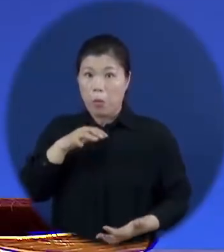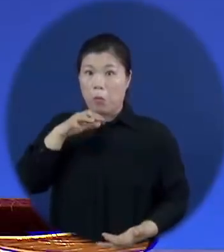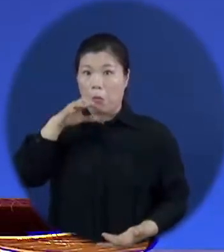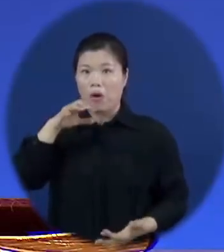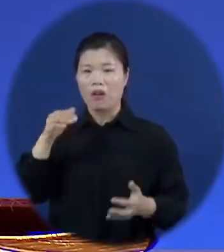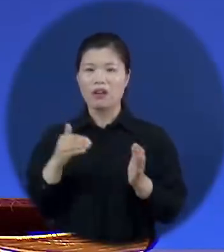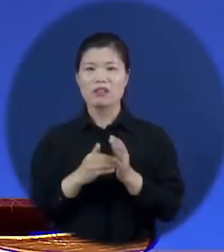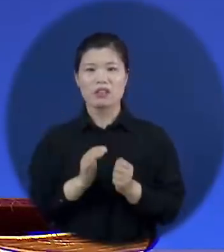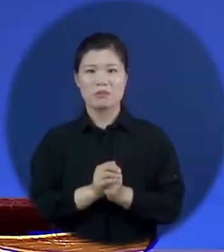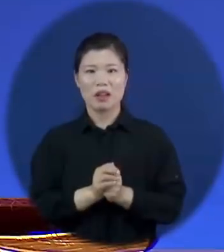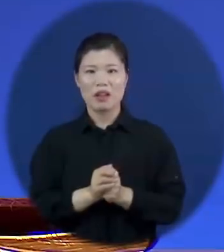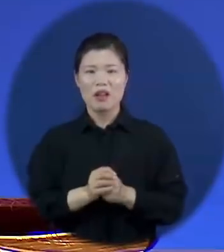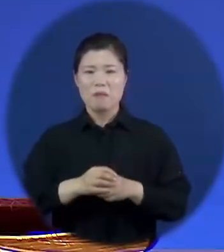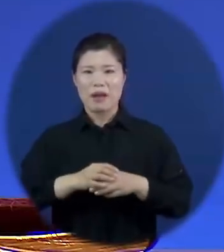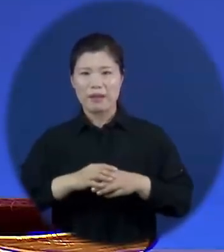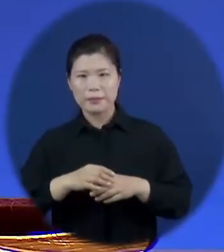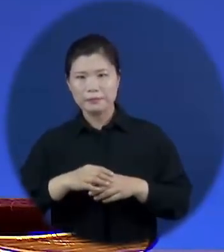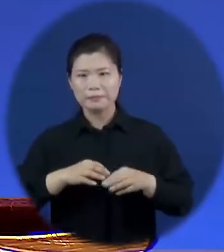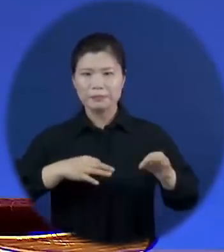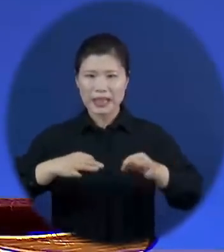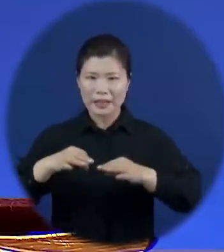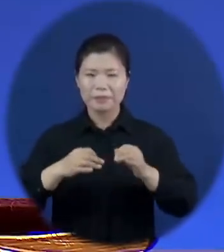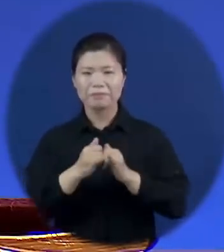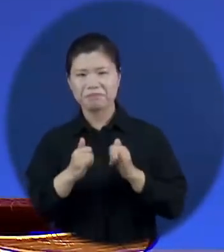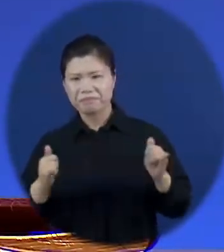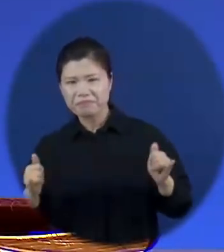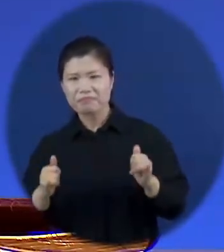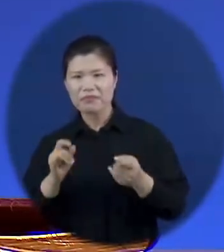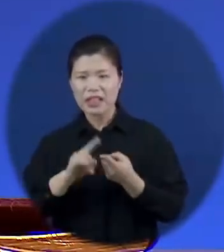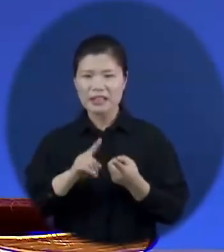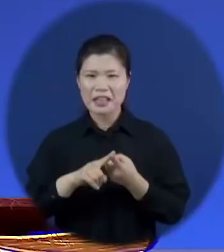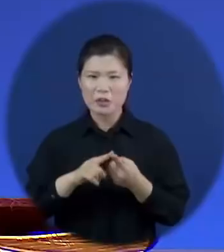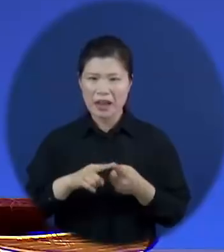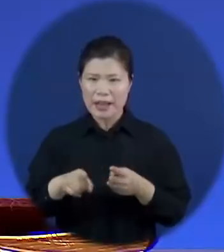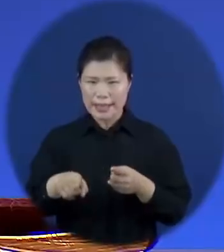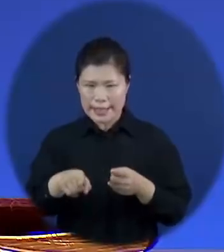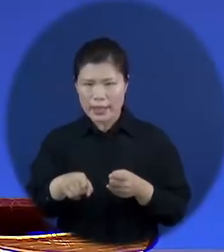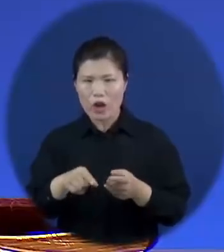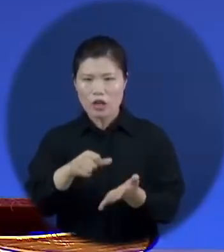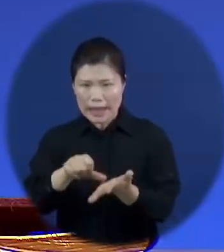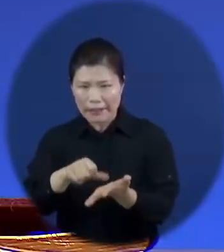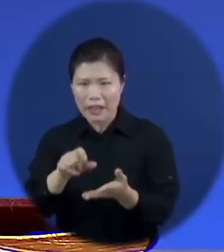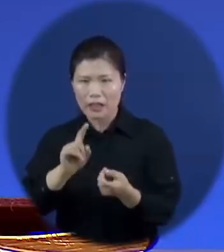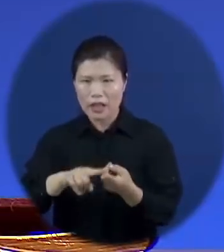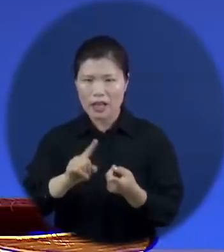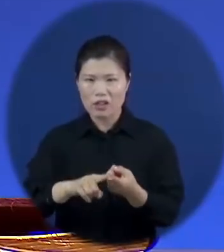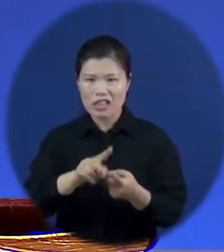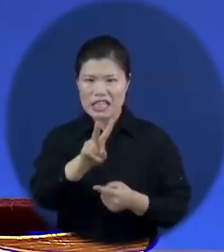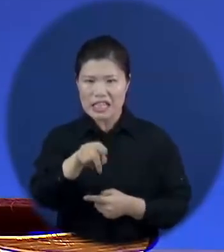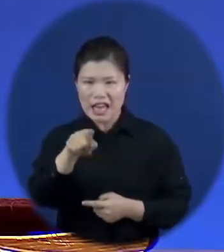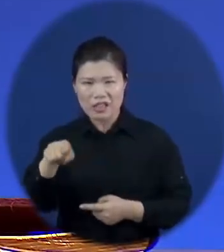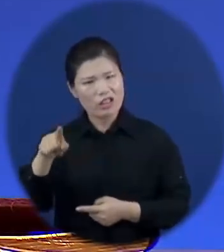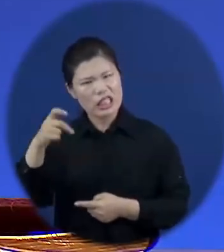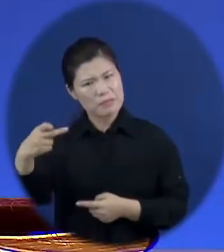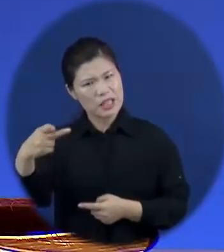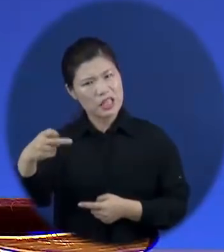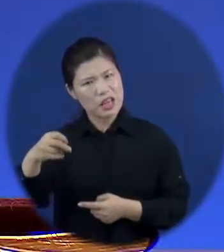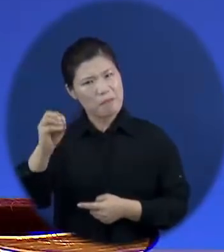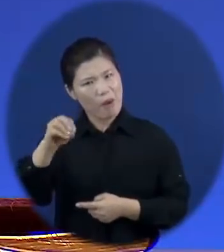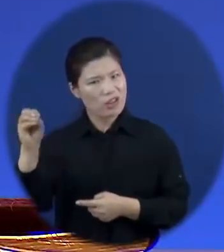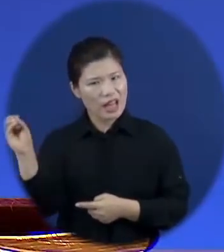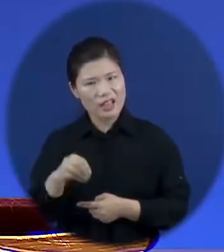늘렸습니다. 각종 상인들을 검문 검색하여 그 상품에 대한 세율이 2에서